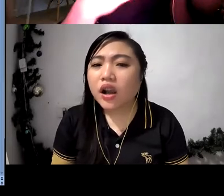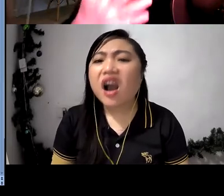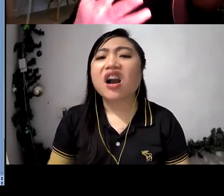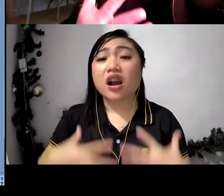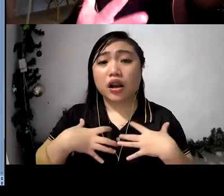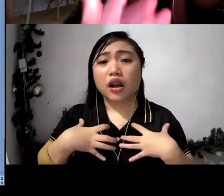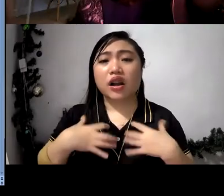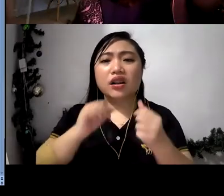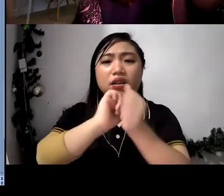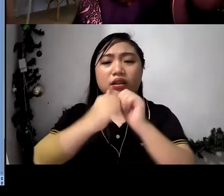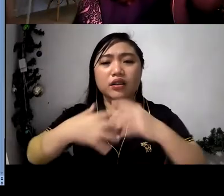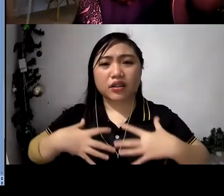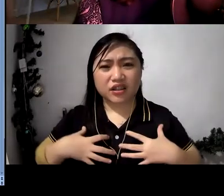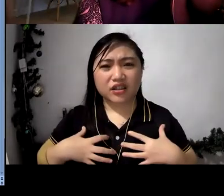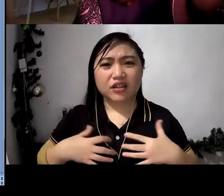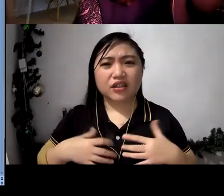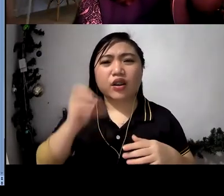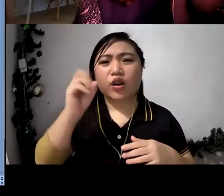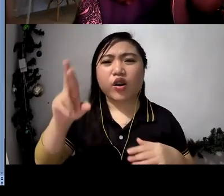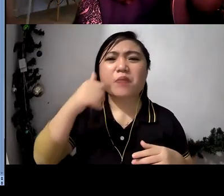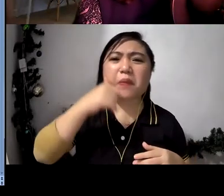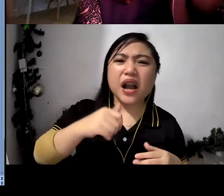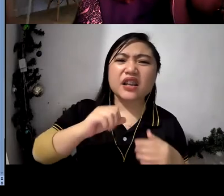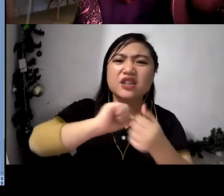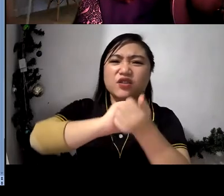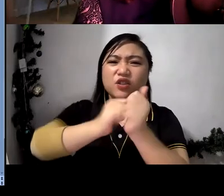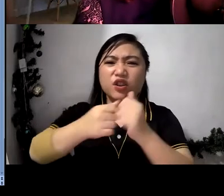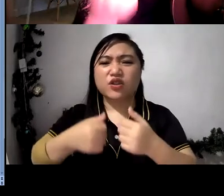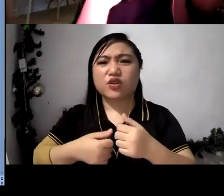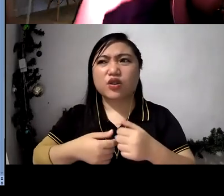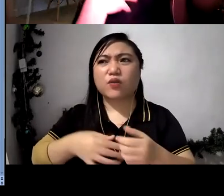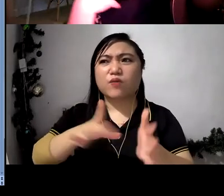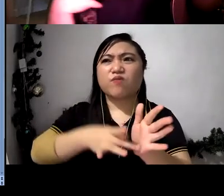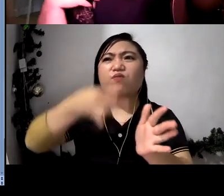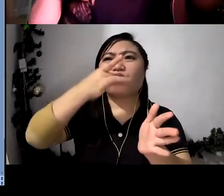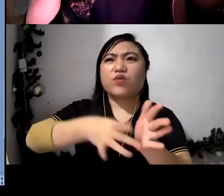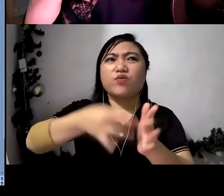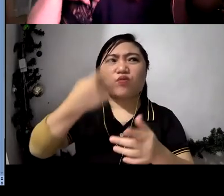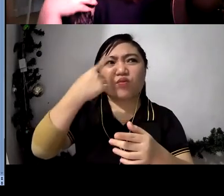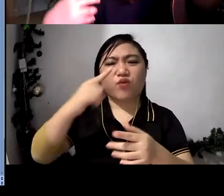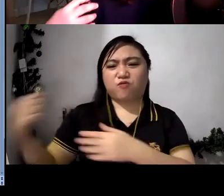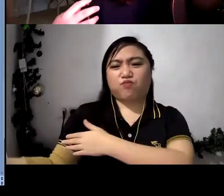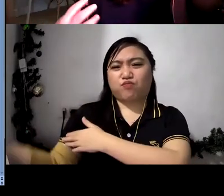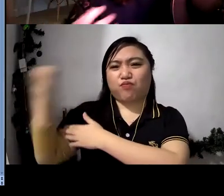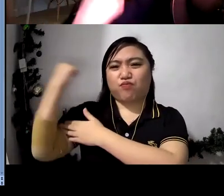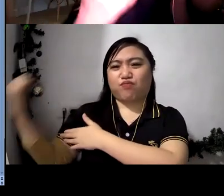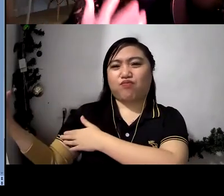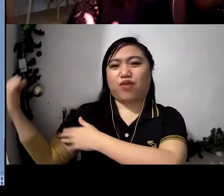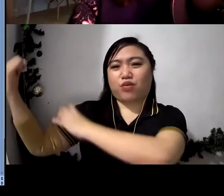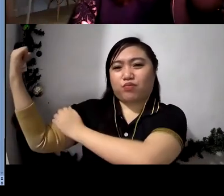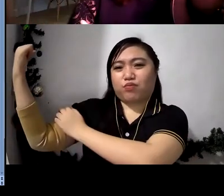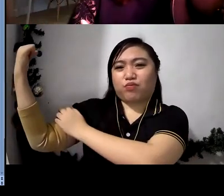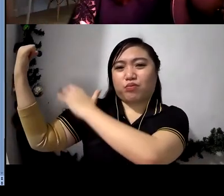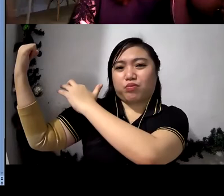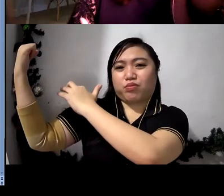Sa mga babae naman, nagte-take ka ng mga yung mga hormones para magkaroon ka ng muscles, no? Kasi trans man